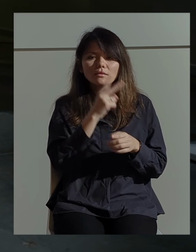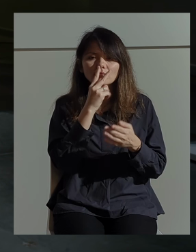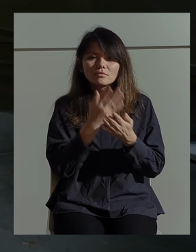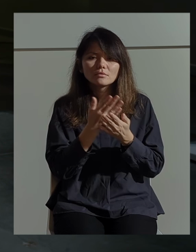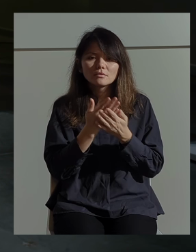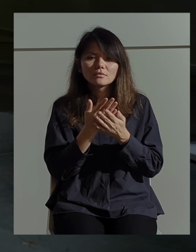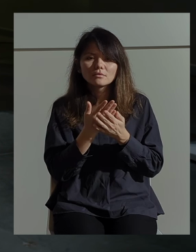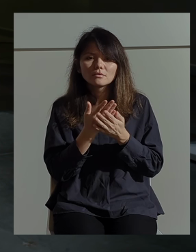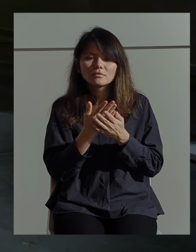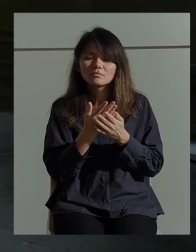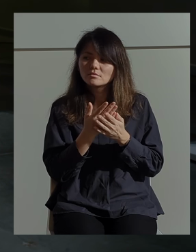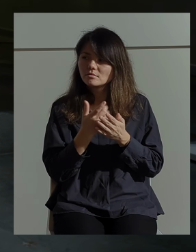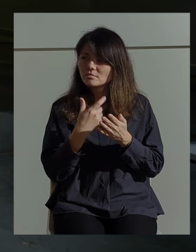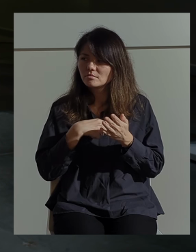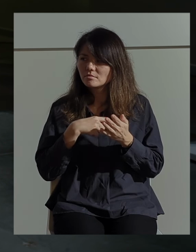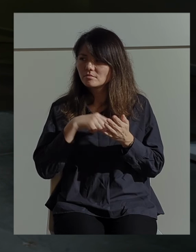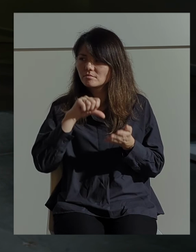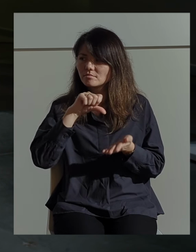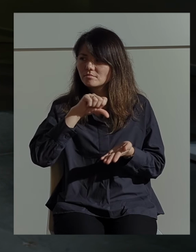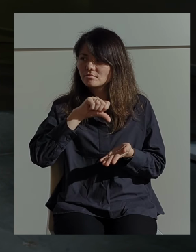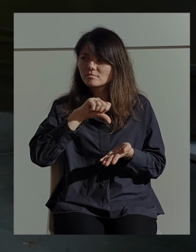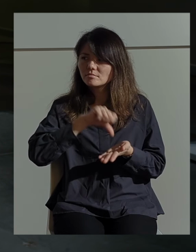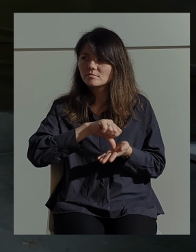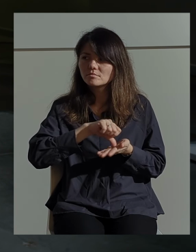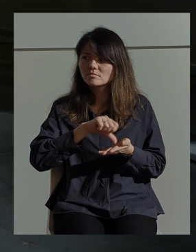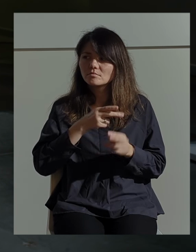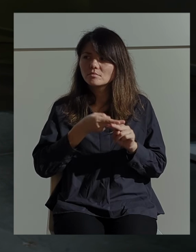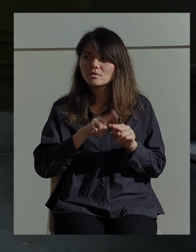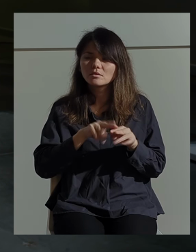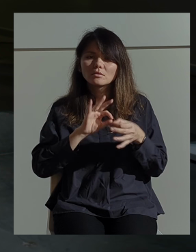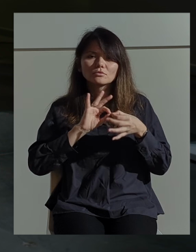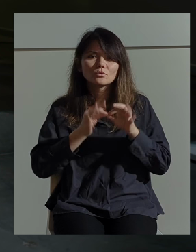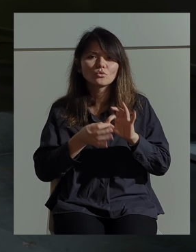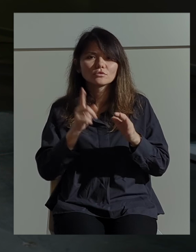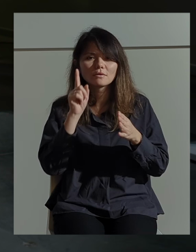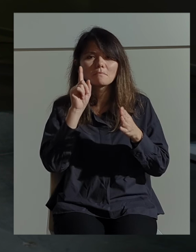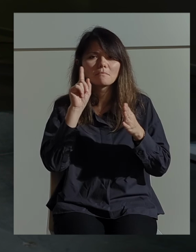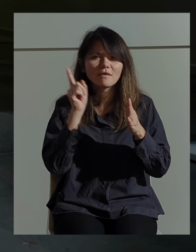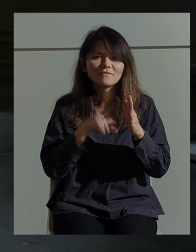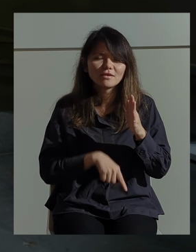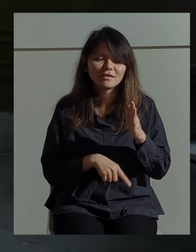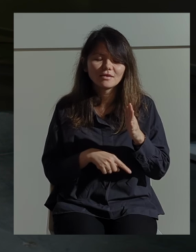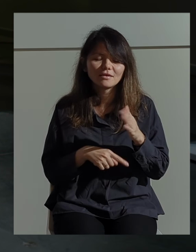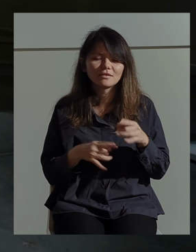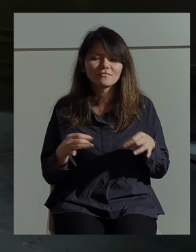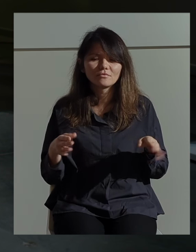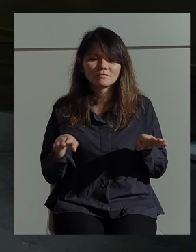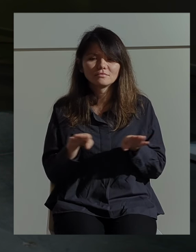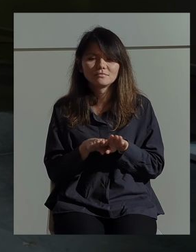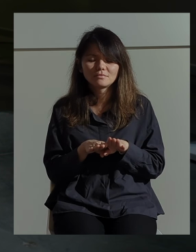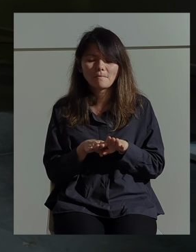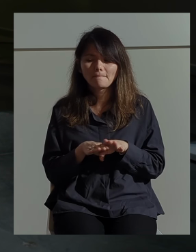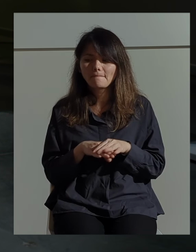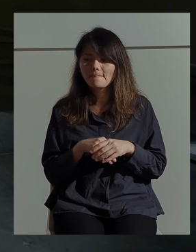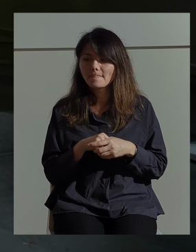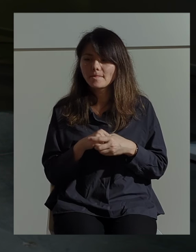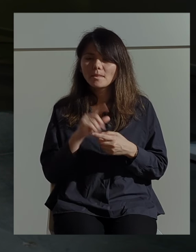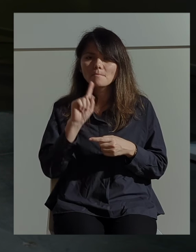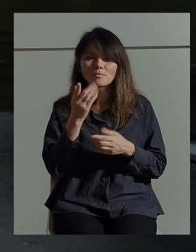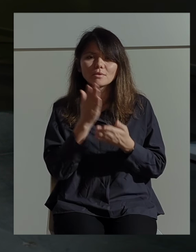себя сталинист ские вот во что действительно сложно поверить а ну так пишет А почему Они